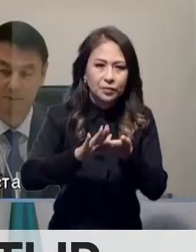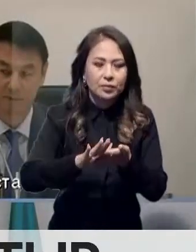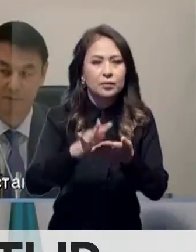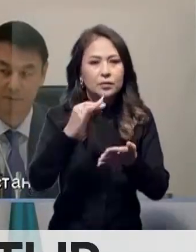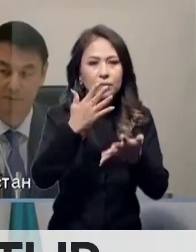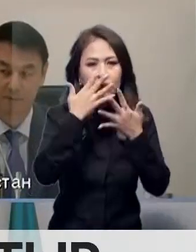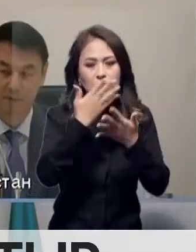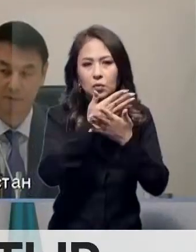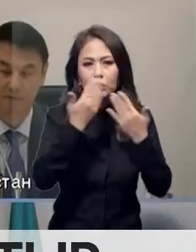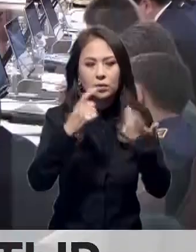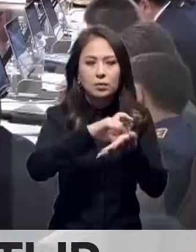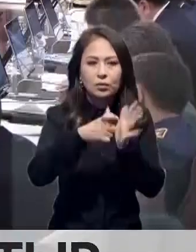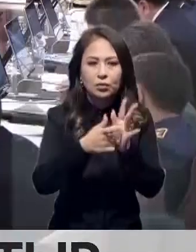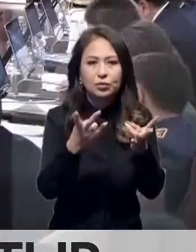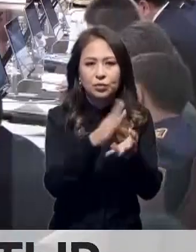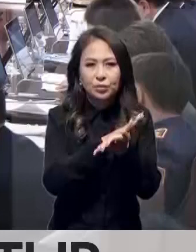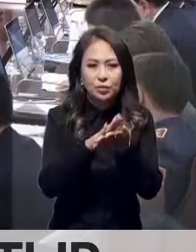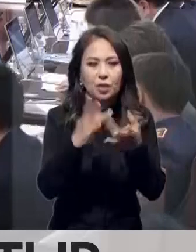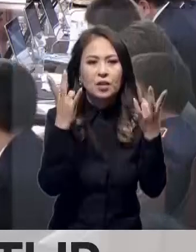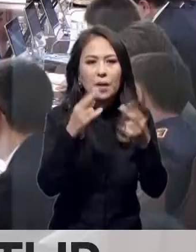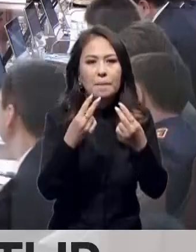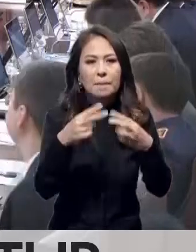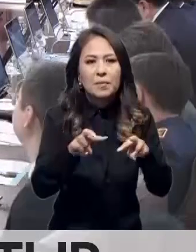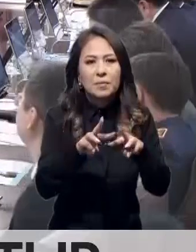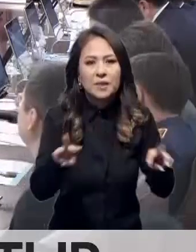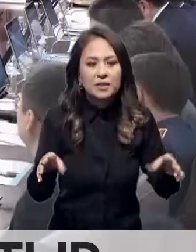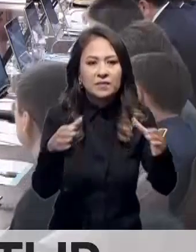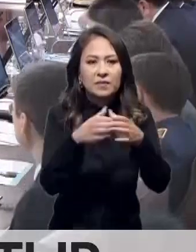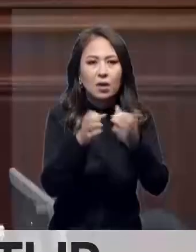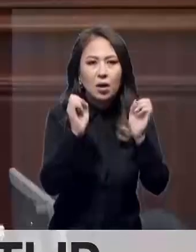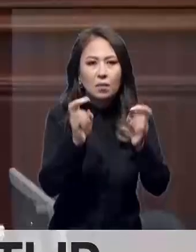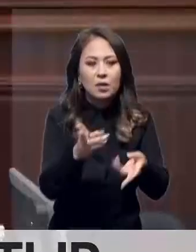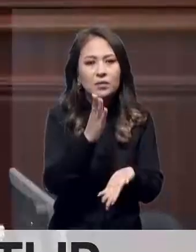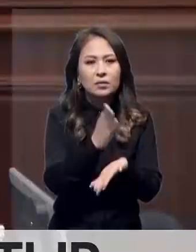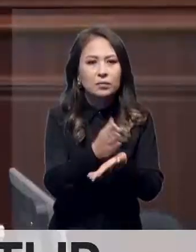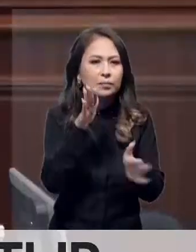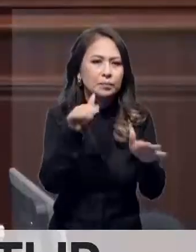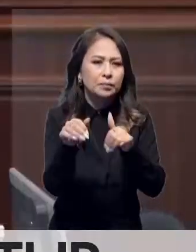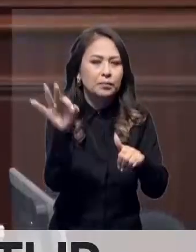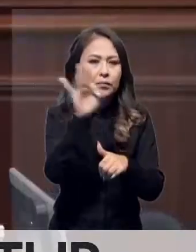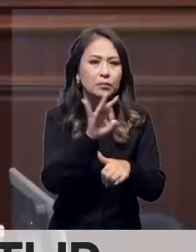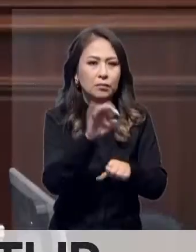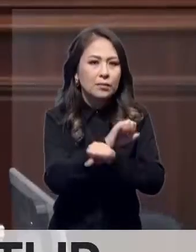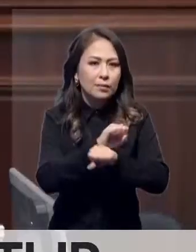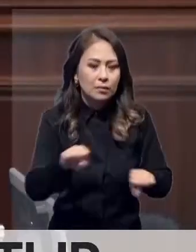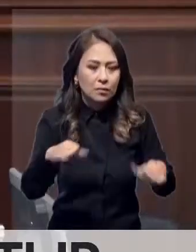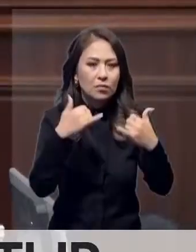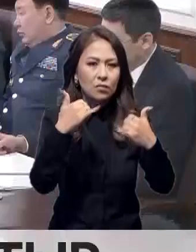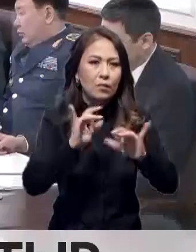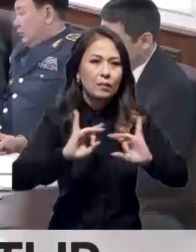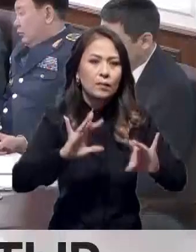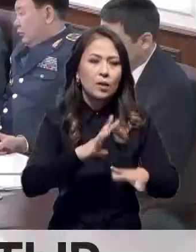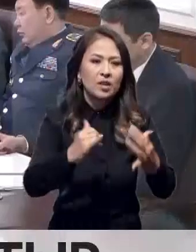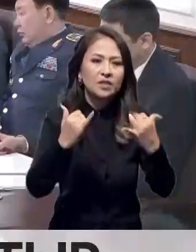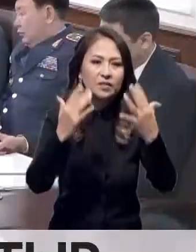жоқ сыныптарға келуі тиіс. Премьер-министр білім беру объектілерінің қауіпсіздігіне немқұрайлы қарауға жол бермеу керек деді. Айтуынша,